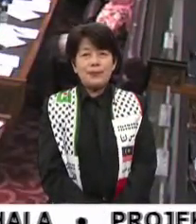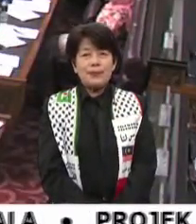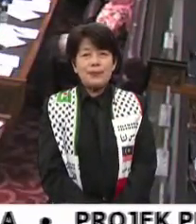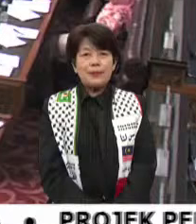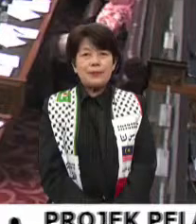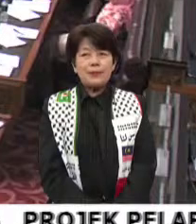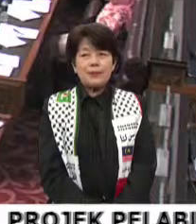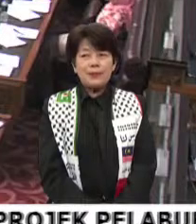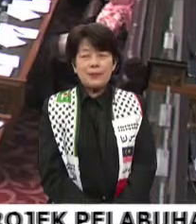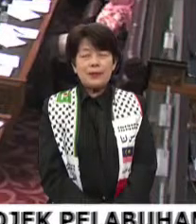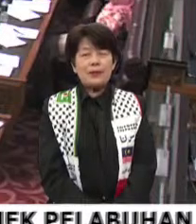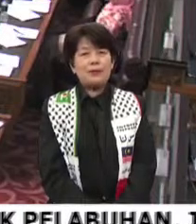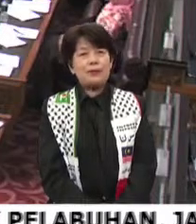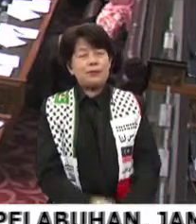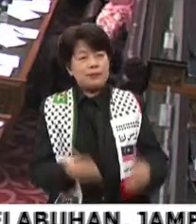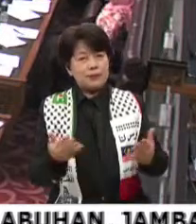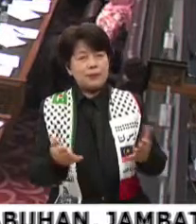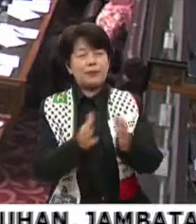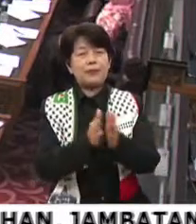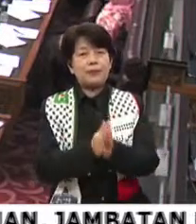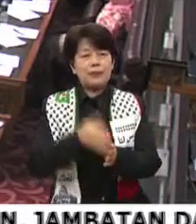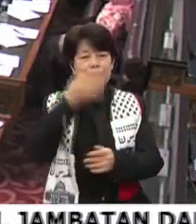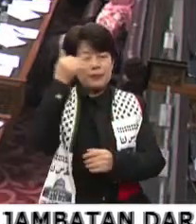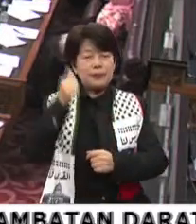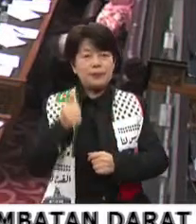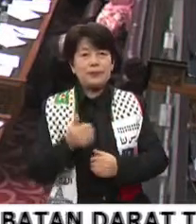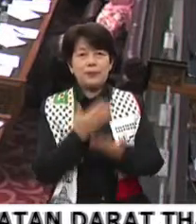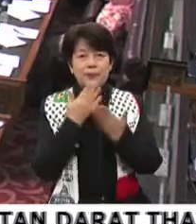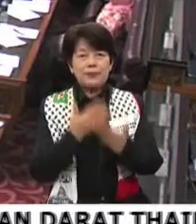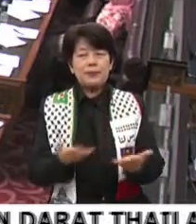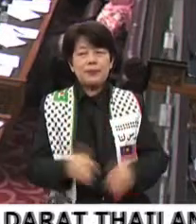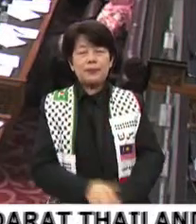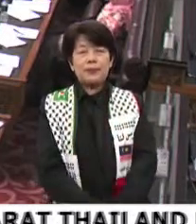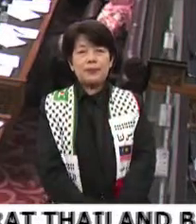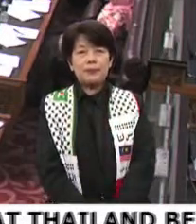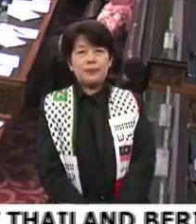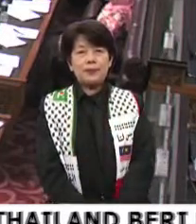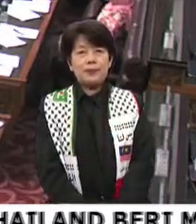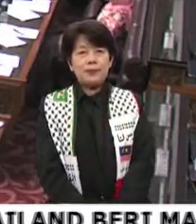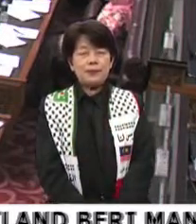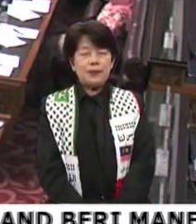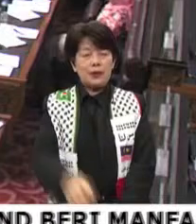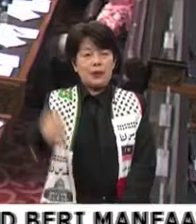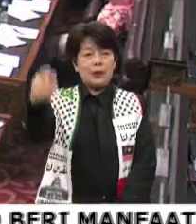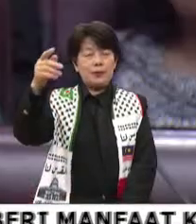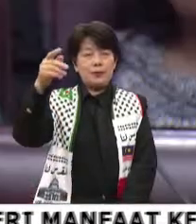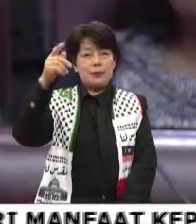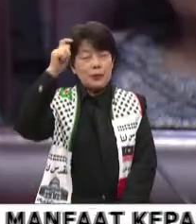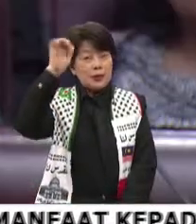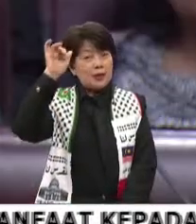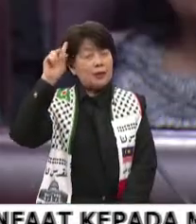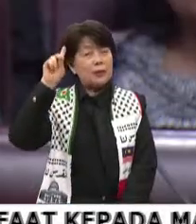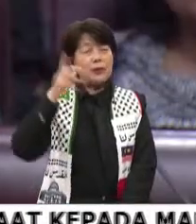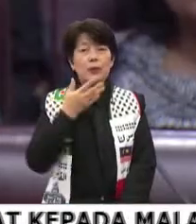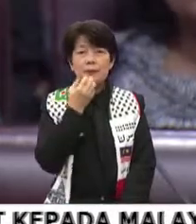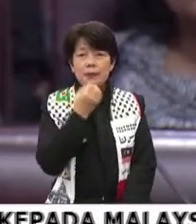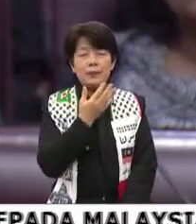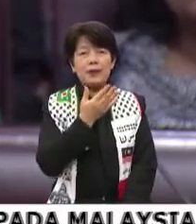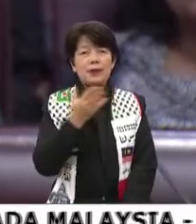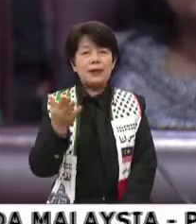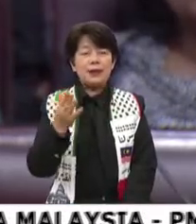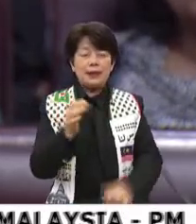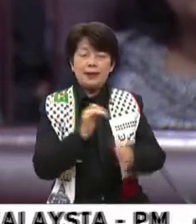tujuh bismillahirrahmanirrahim assalamualaikum warahmatullahi wabarakatuh tuan yang di-pertua